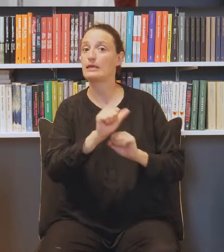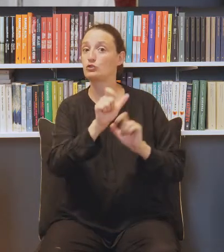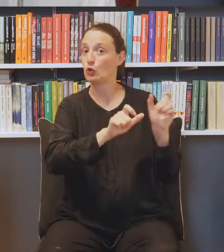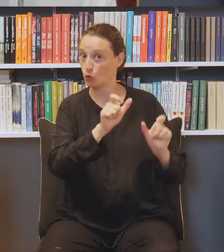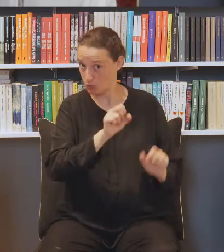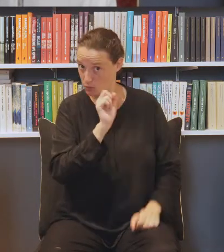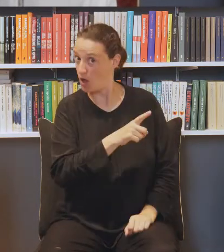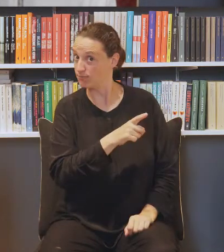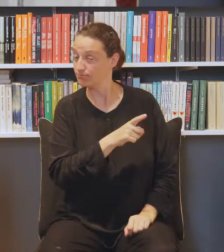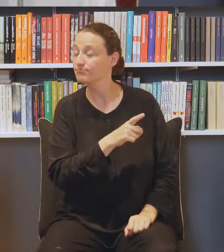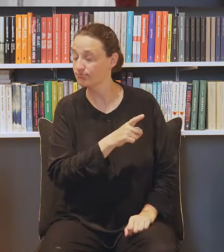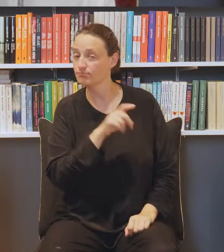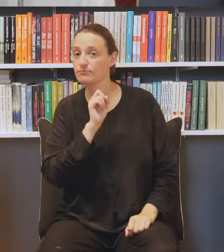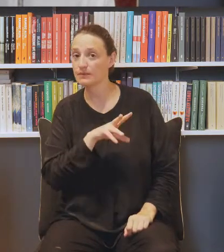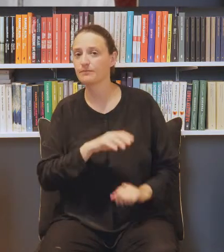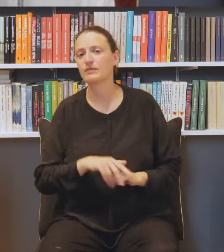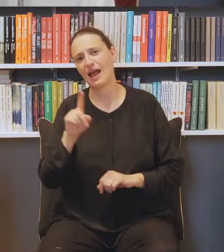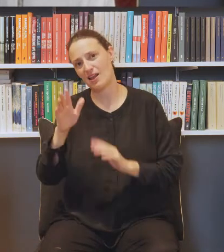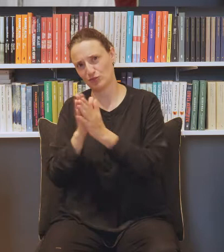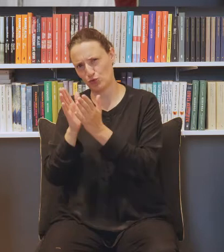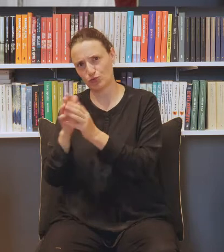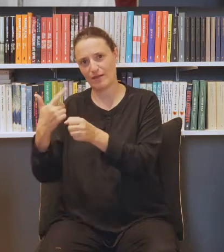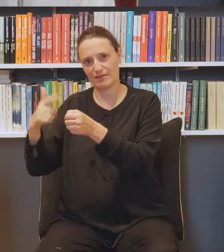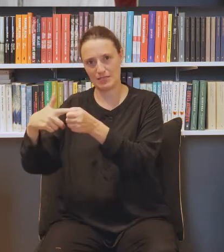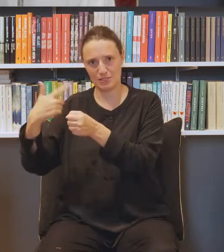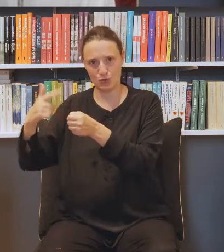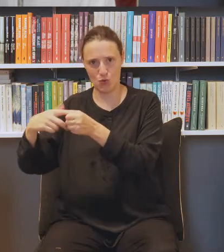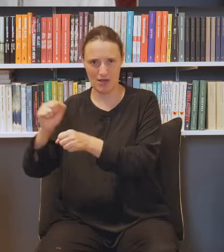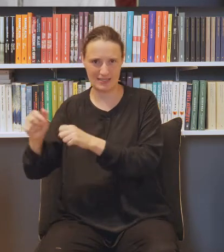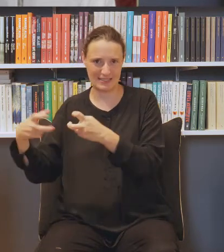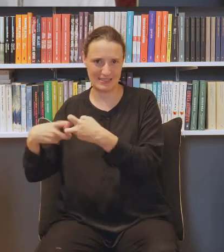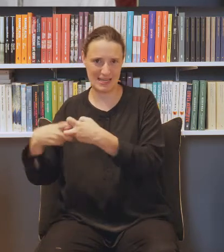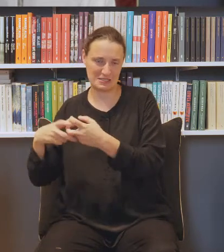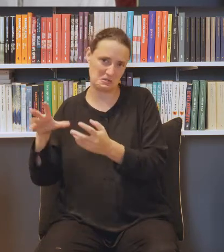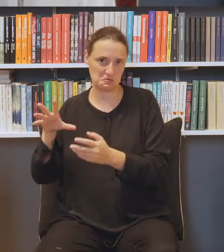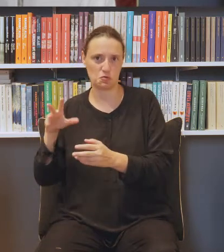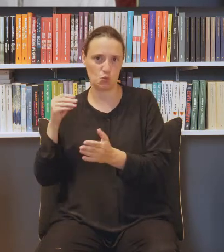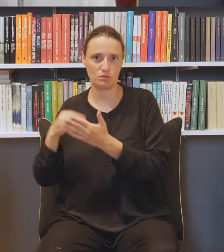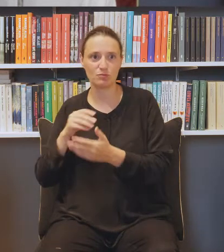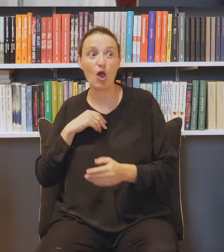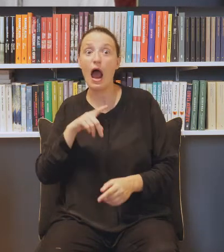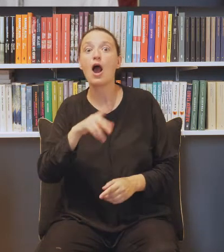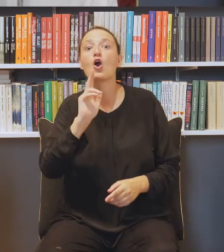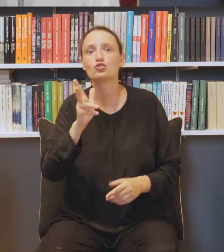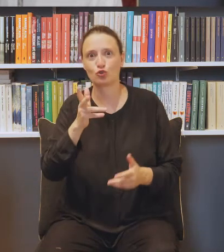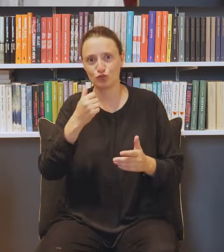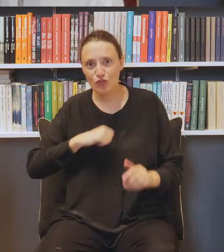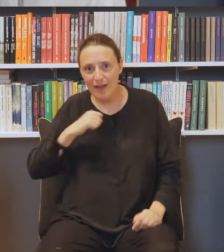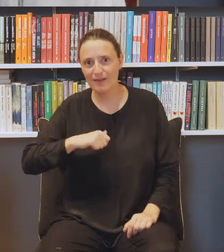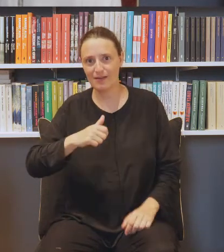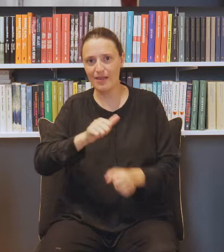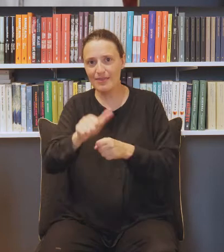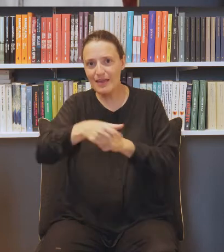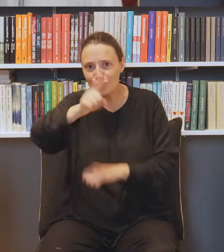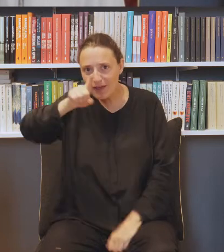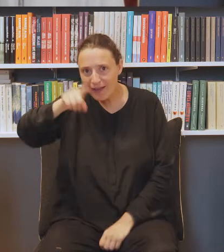czy naprawdę Krzysztof kosztuje 20 zł gdzieś tam w internecie, czy ktoś czeka 11 miesięcy, aż...